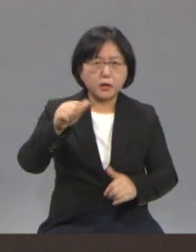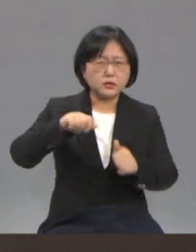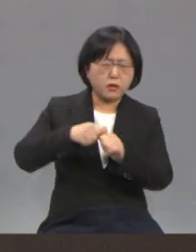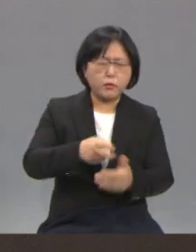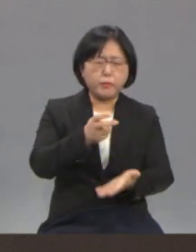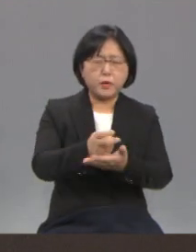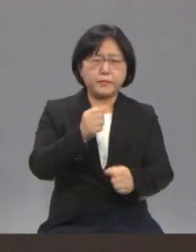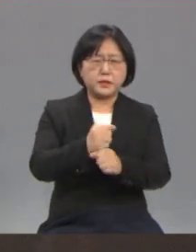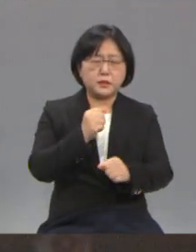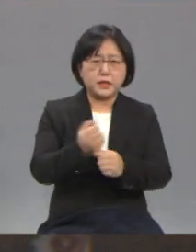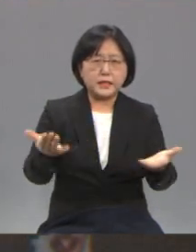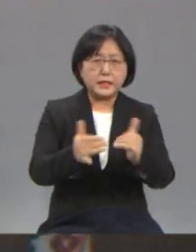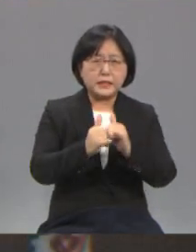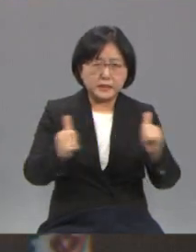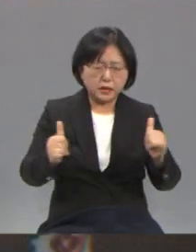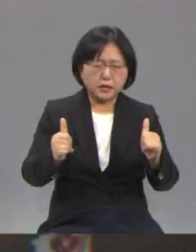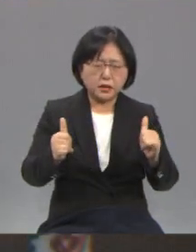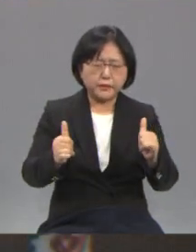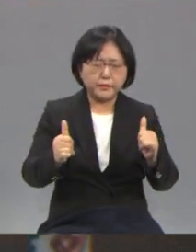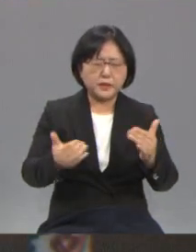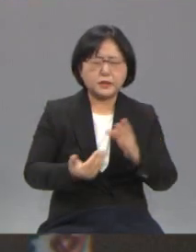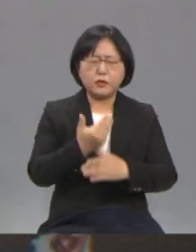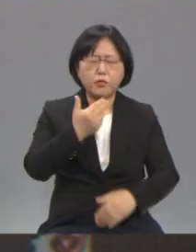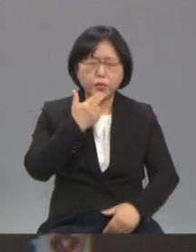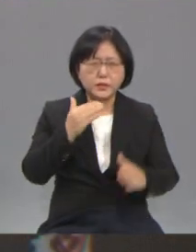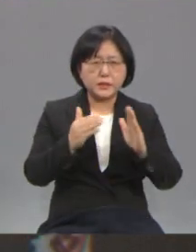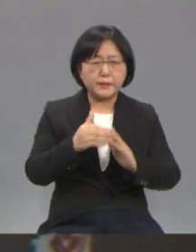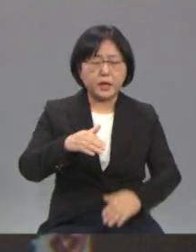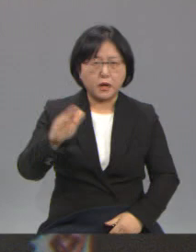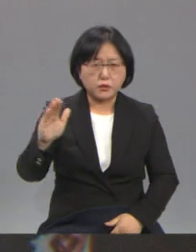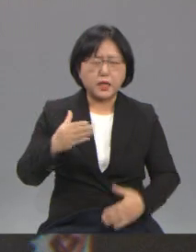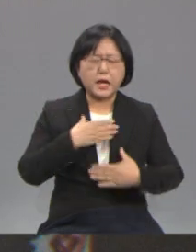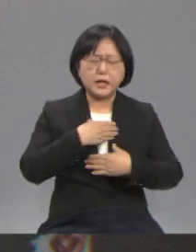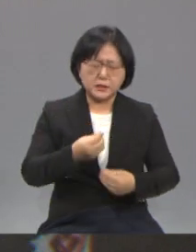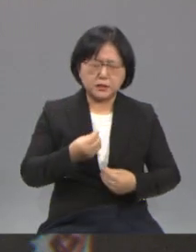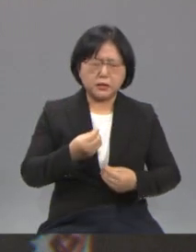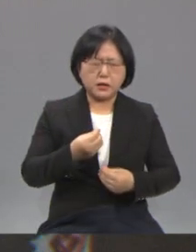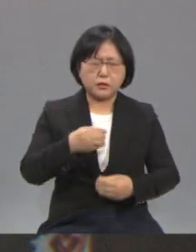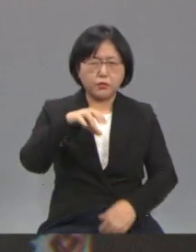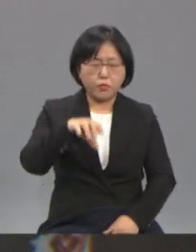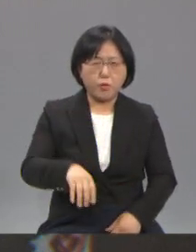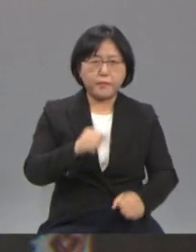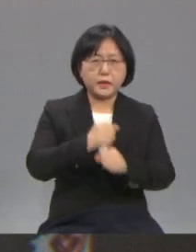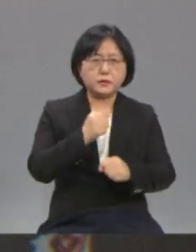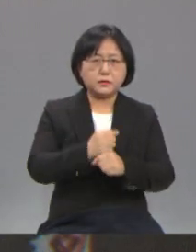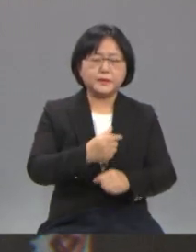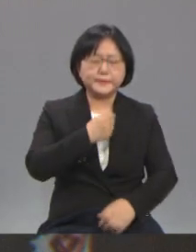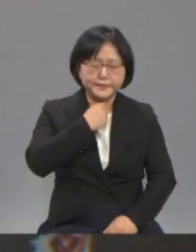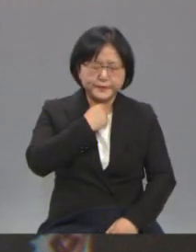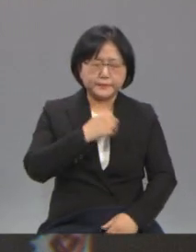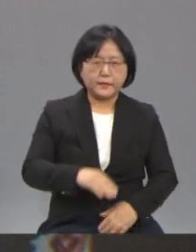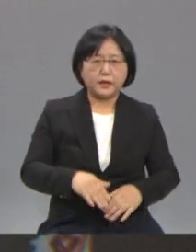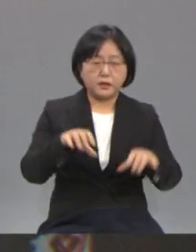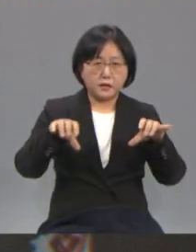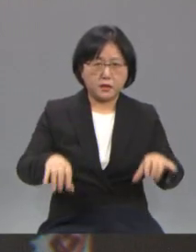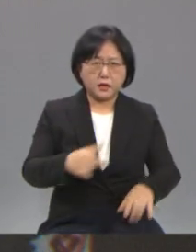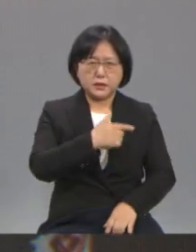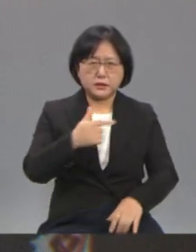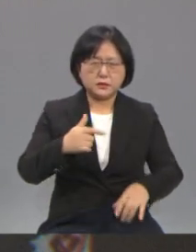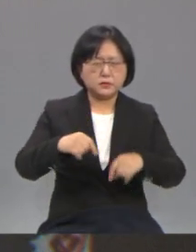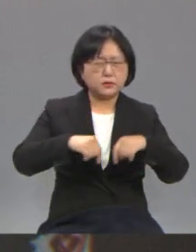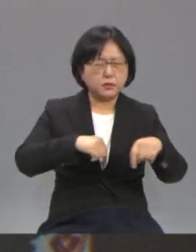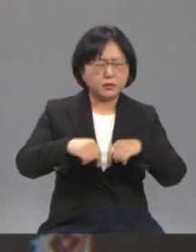만들었습니다 노동자가 무사히 퇴근할 수 있는 안전한 일터를 만들고자 했습니다 양당 독점